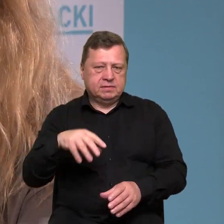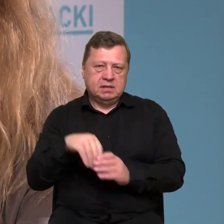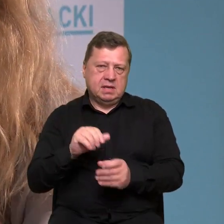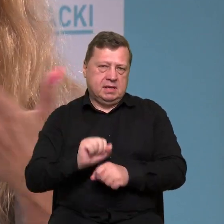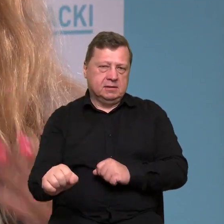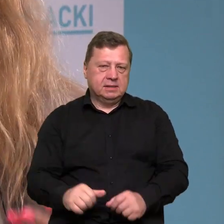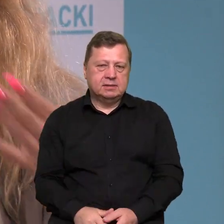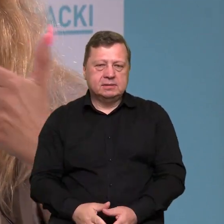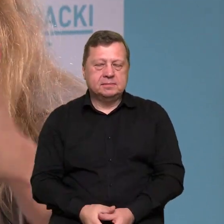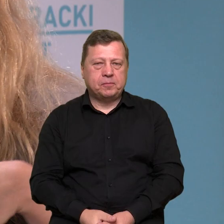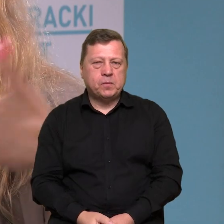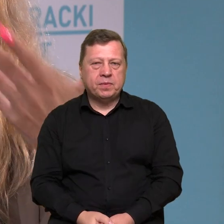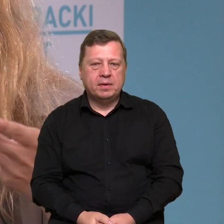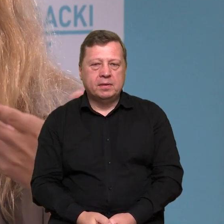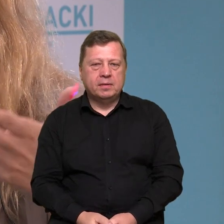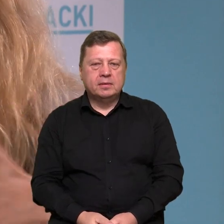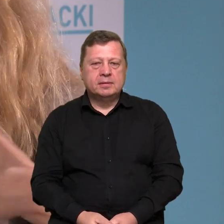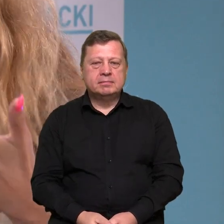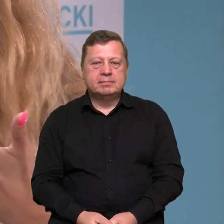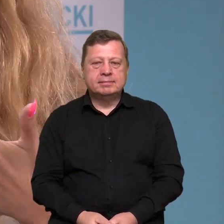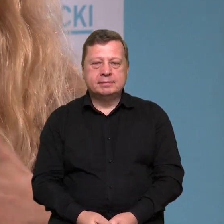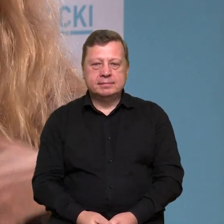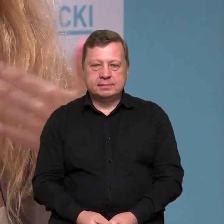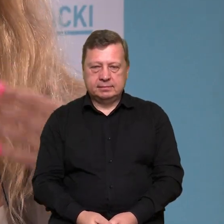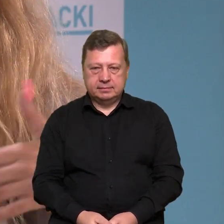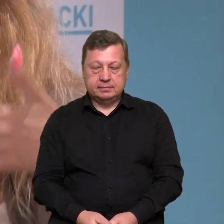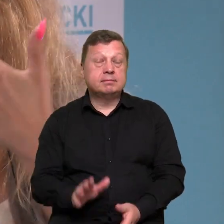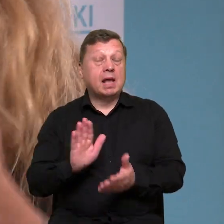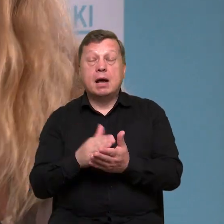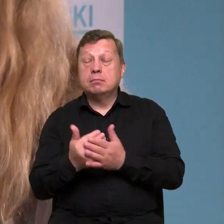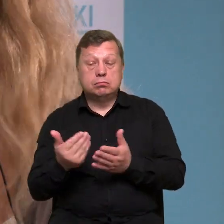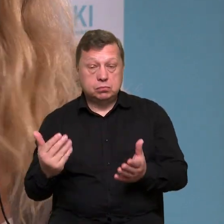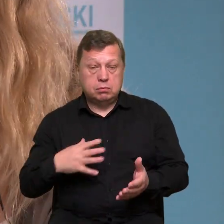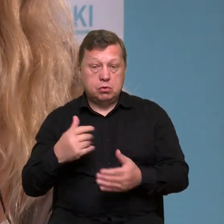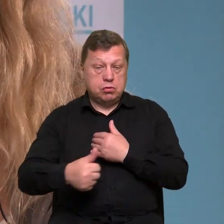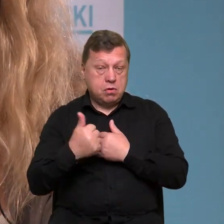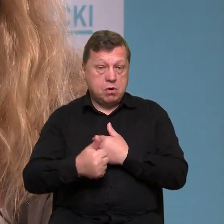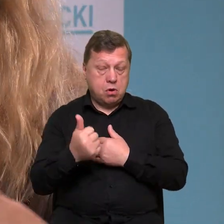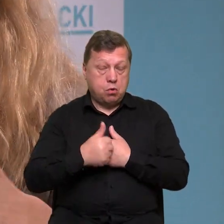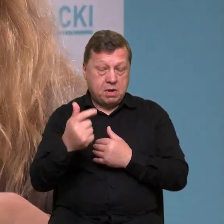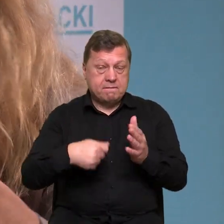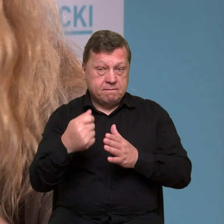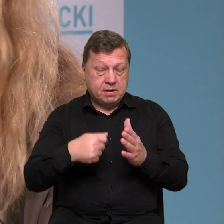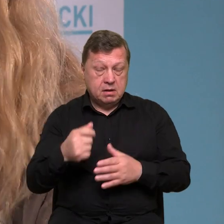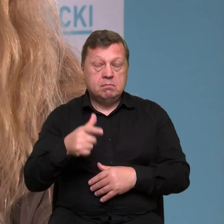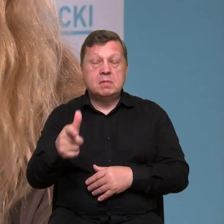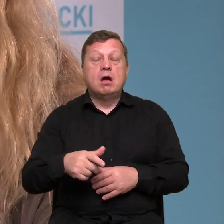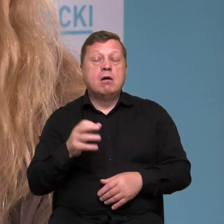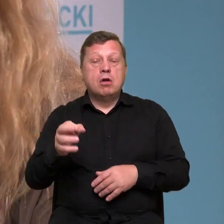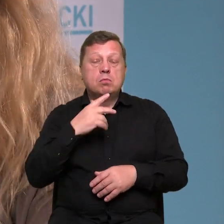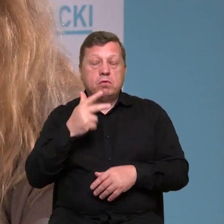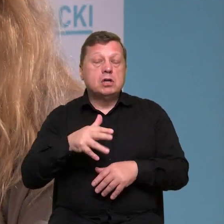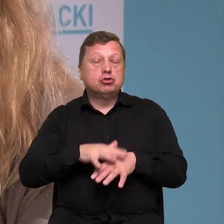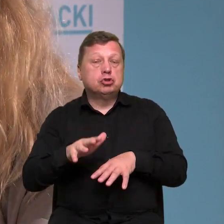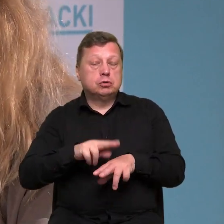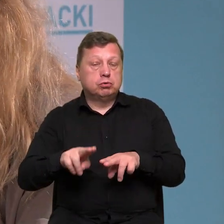es um Geräte, die man verwenden kann im Hausgebrauch. Na przykład zrobiłam dokumentalny film o sprzętach, które można używać w